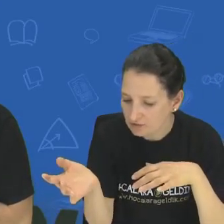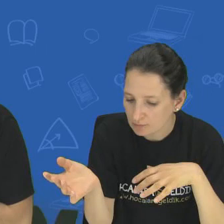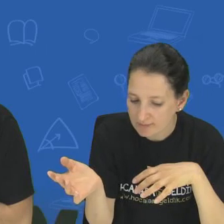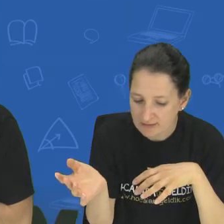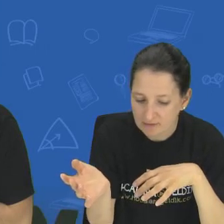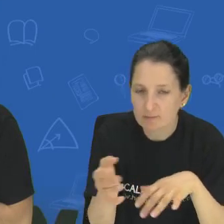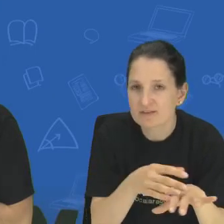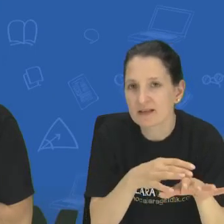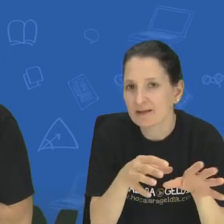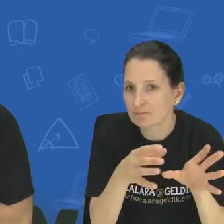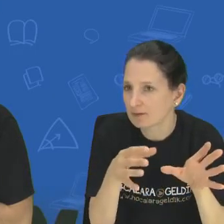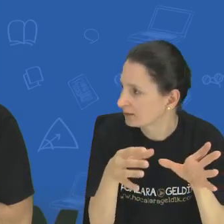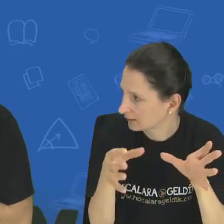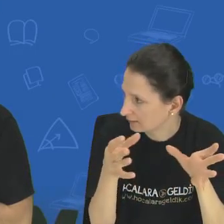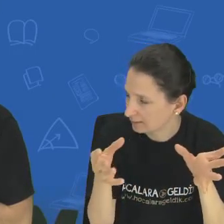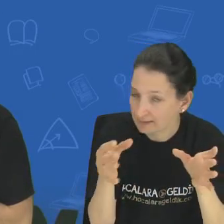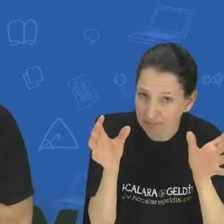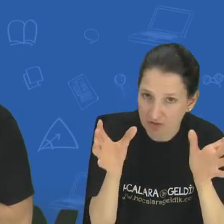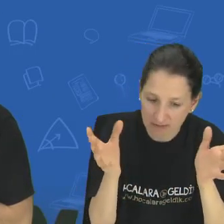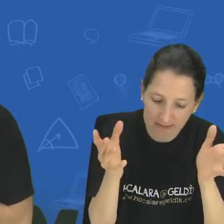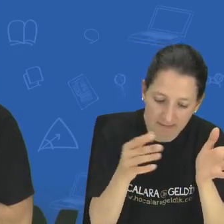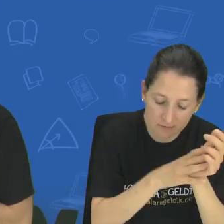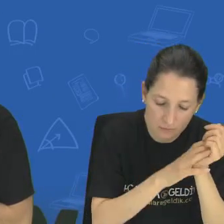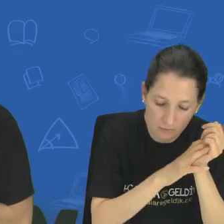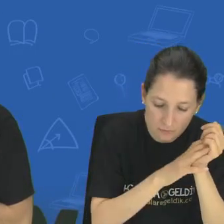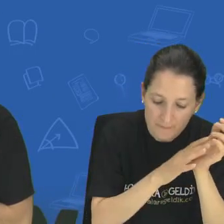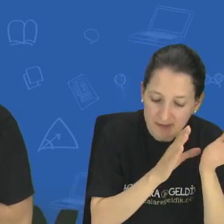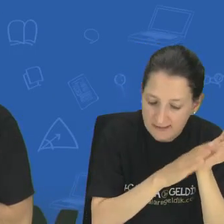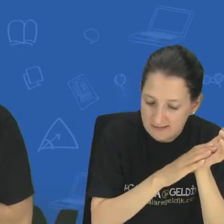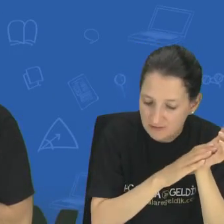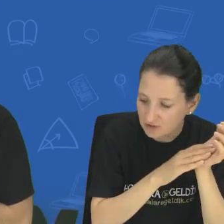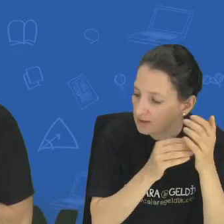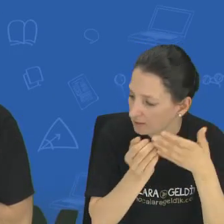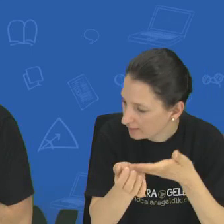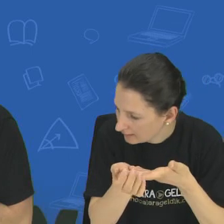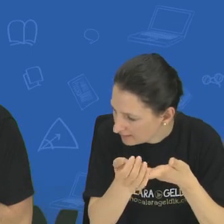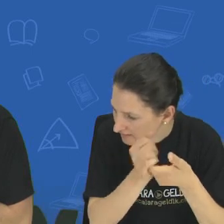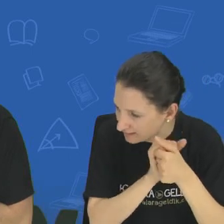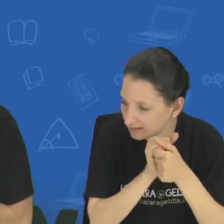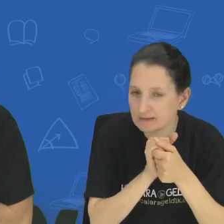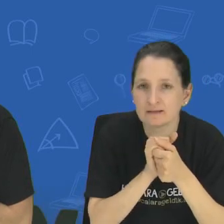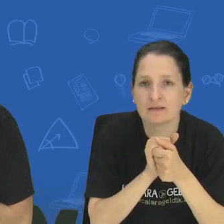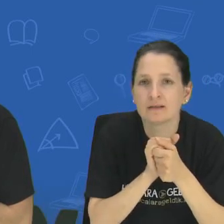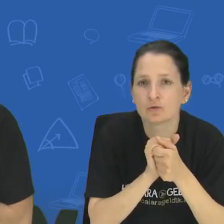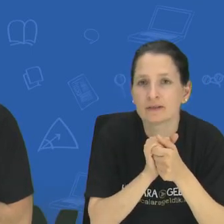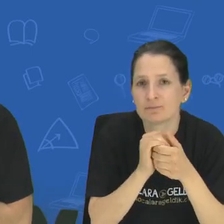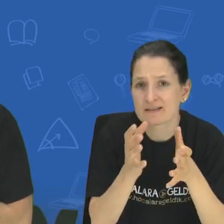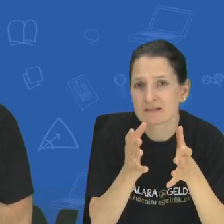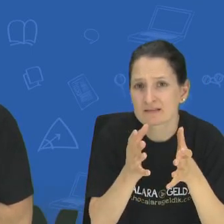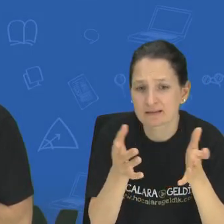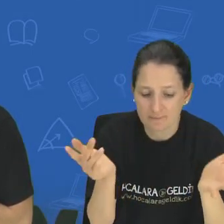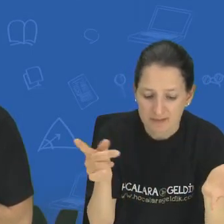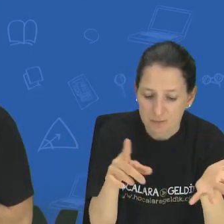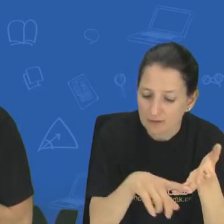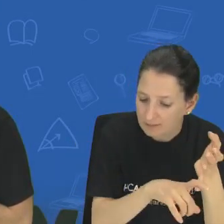birçok etkileşimli meslek var ama biz yine en akılda ilk başta akla gelenleri söylüyoruz. Eczacı, ilaç sanayiyle dolayı